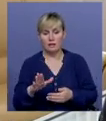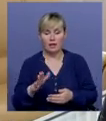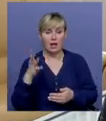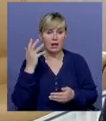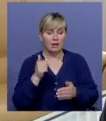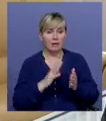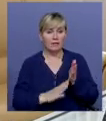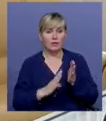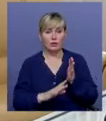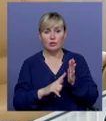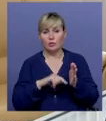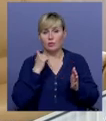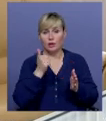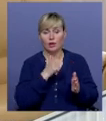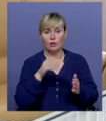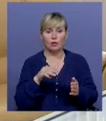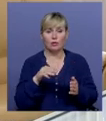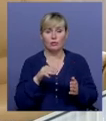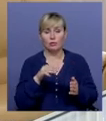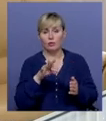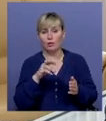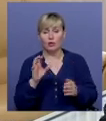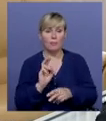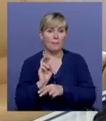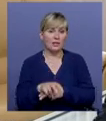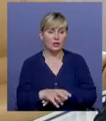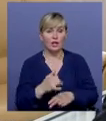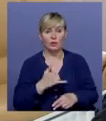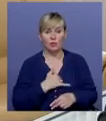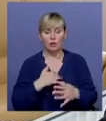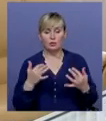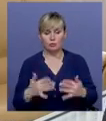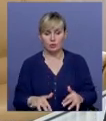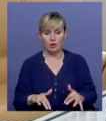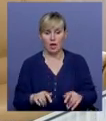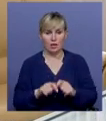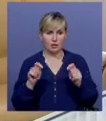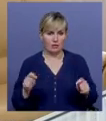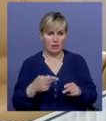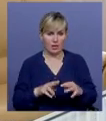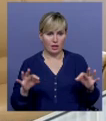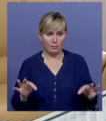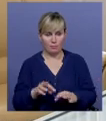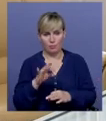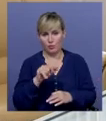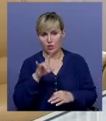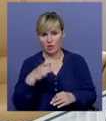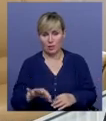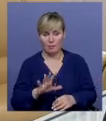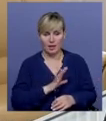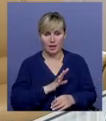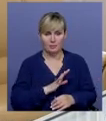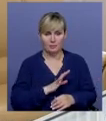в 97-м году Касым-Жомарт Кемелевич посетил, у нас уже основа этого музея была.